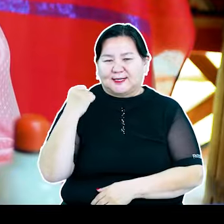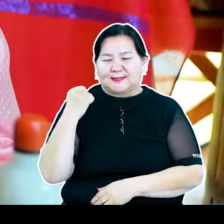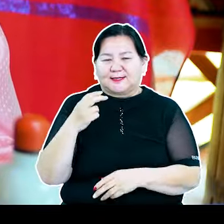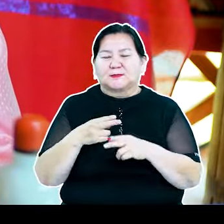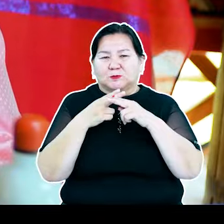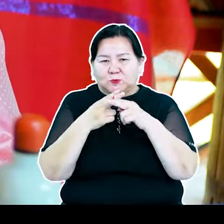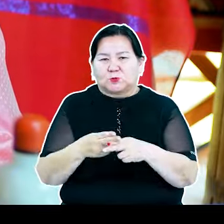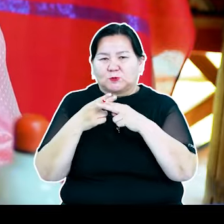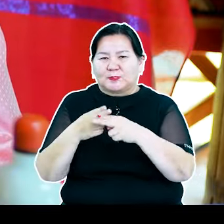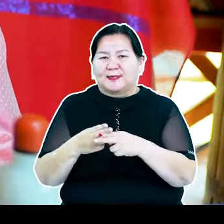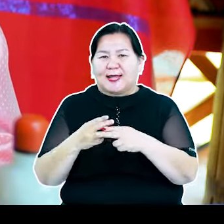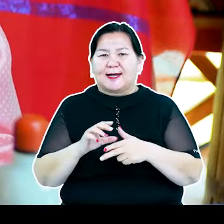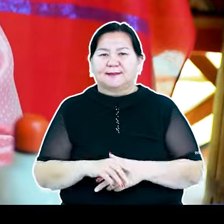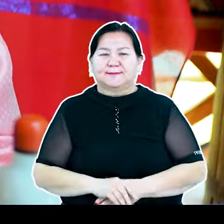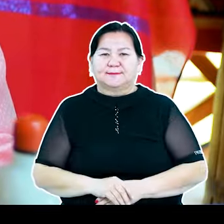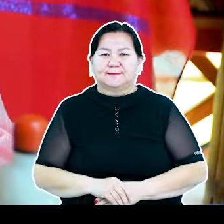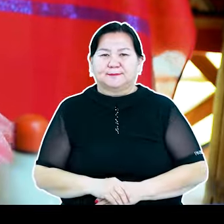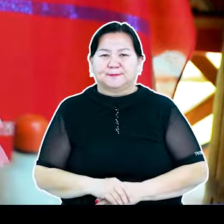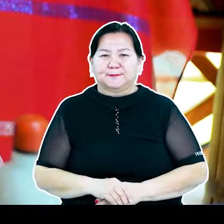чадах чинээгээр туслана.